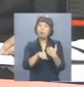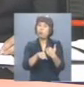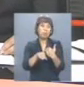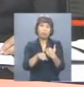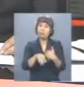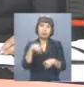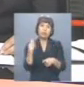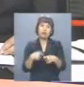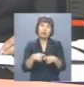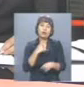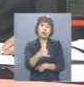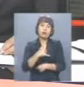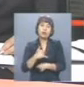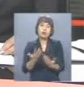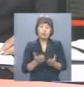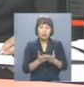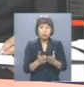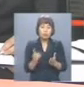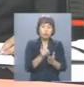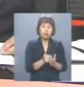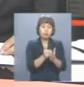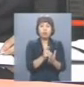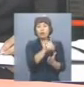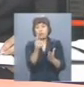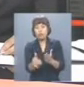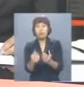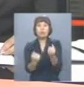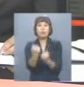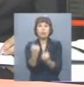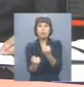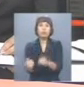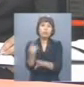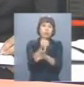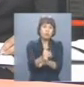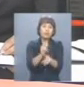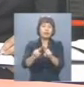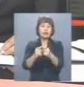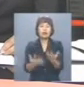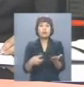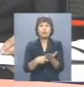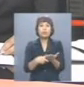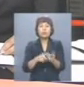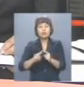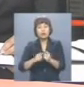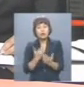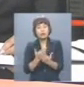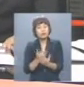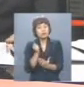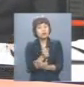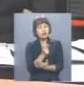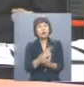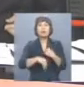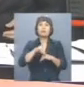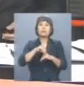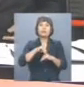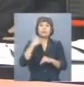อาจจะต้องลงเรือไปต่อรถนะคะแล้วก็ต้องจ่ายเงินในส่วนของค่าตั๋วโดยสารหรือว่าค่าเดินทางนั้นมากขึ้นนะคะซึ่ง